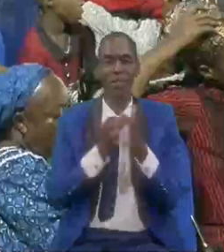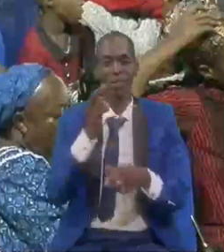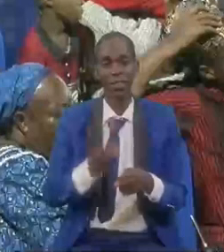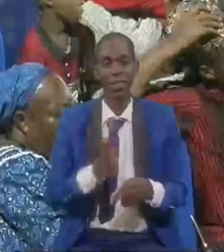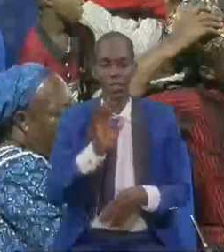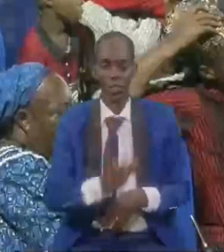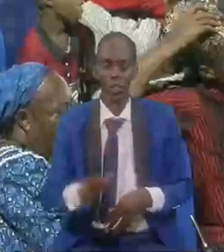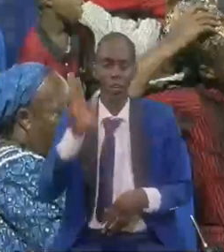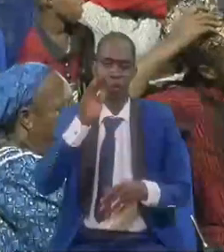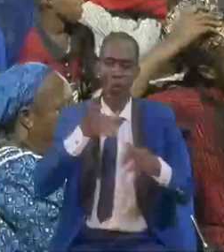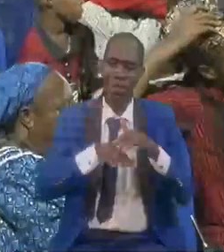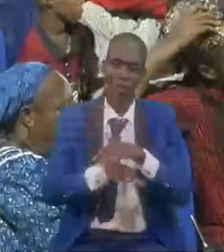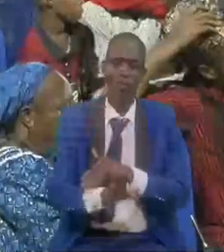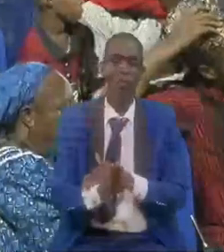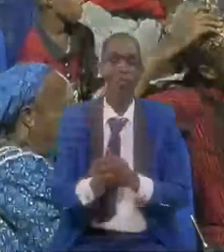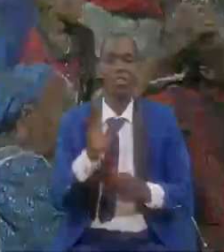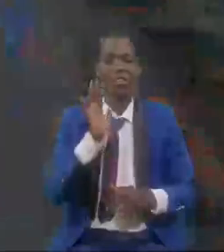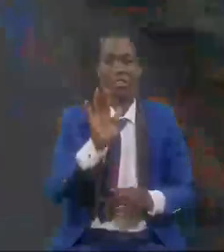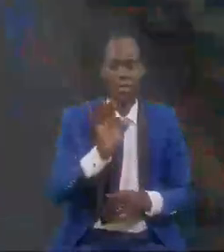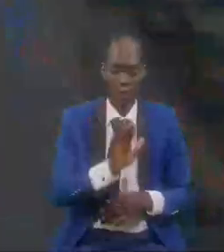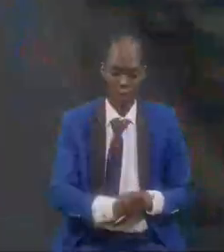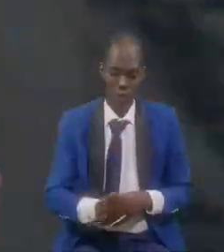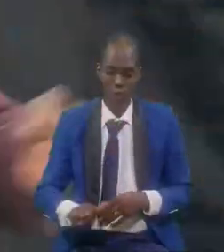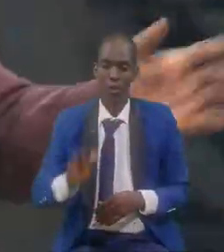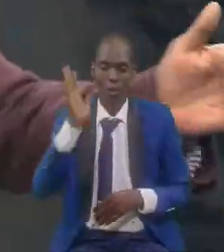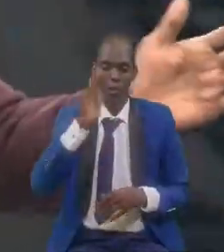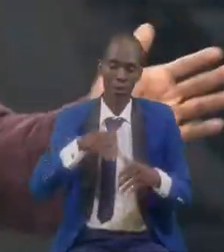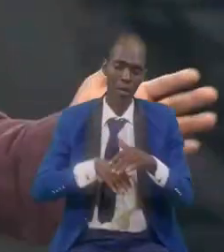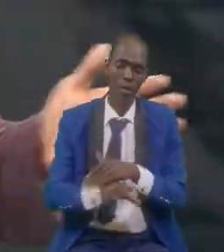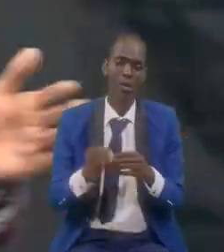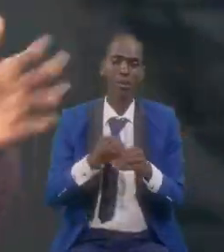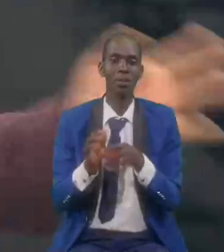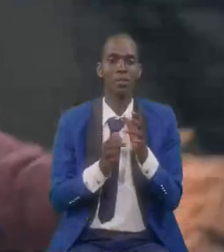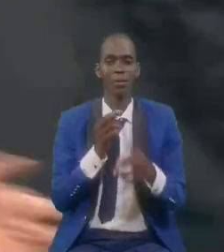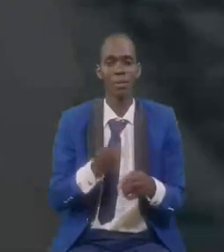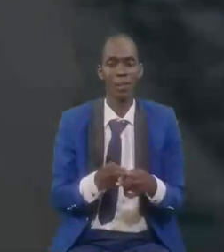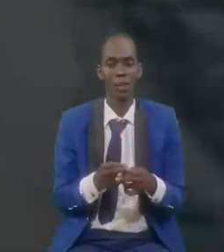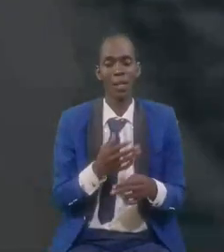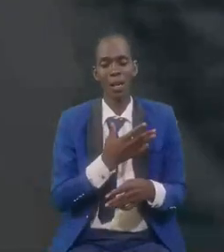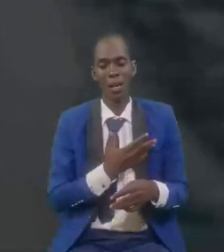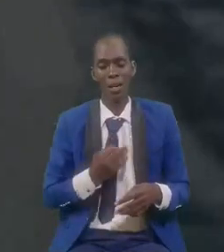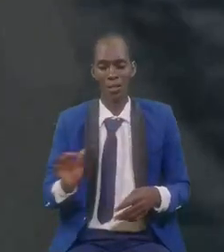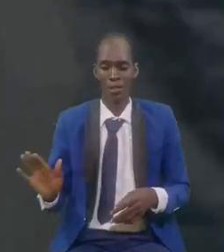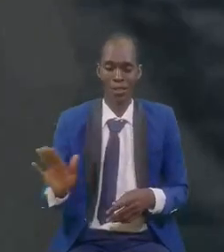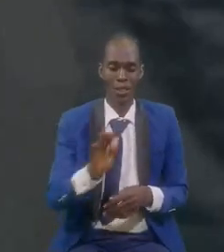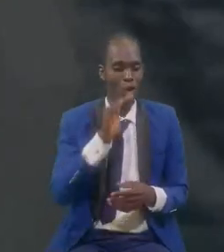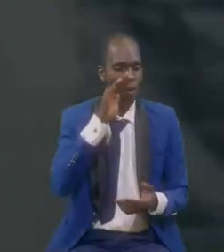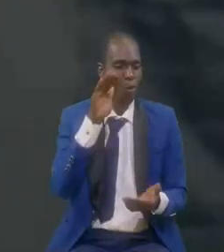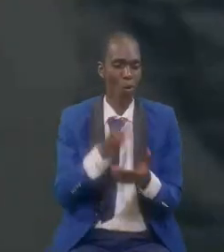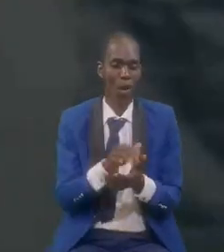enfants sont entrés, tes enfants vont entrer, et leurs femmes sont